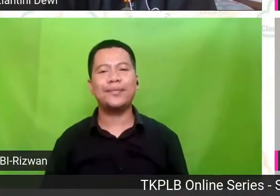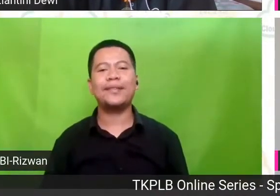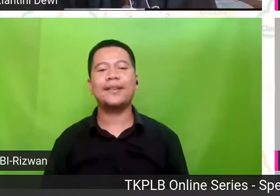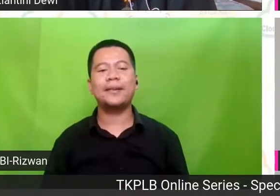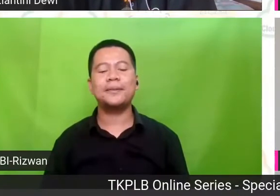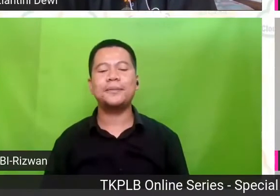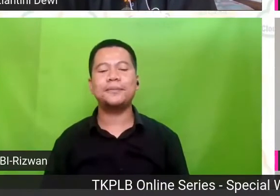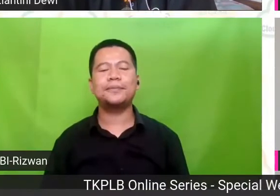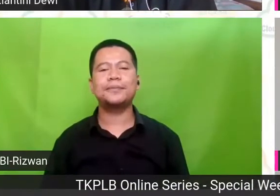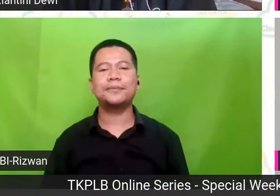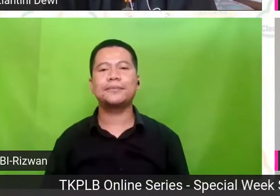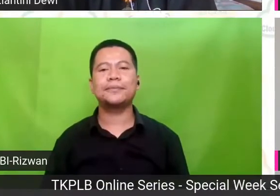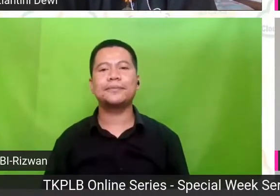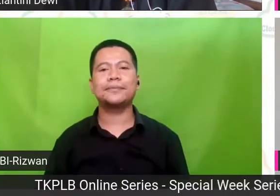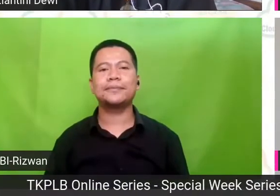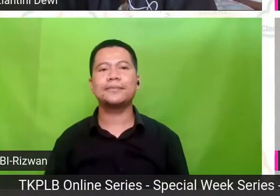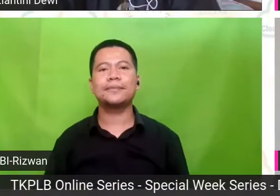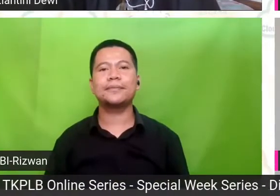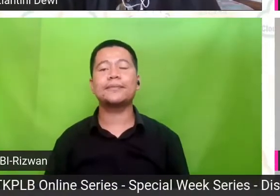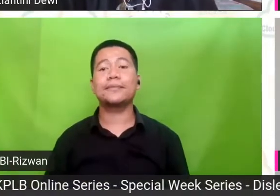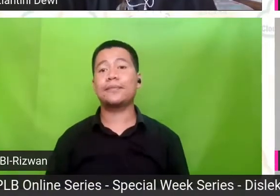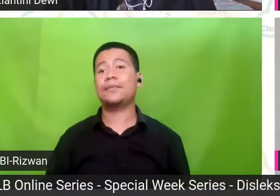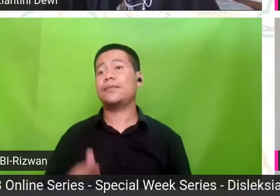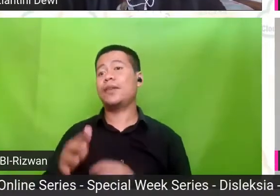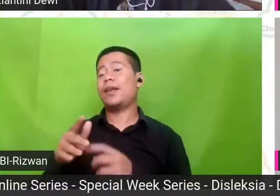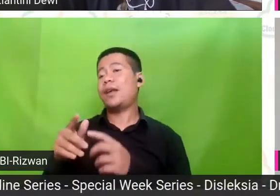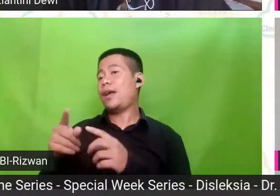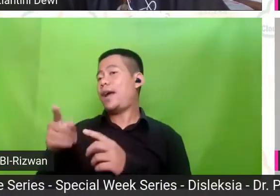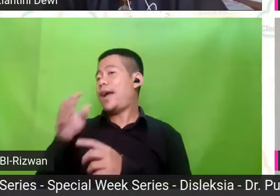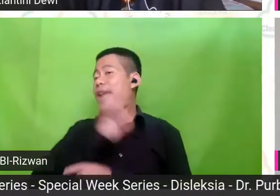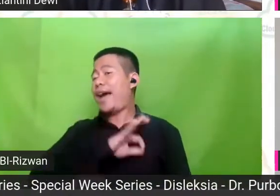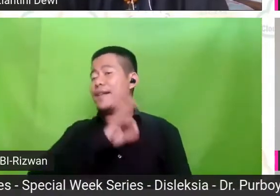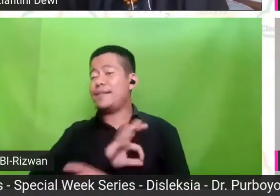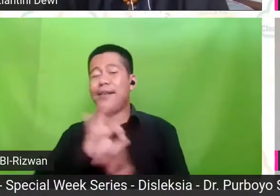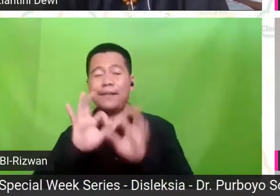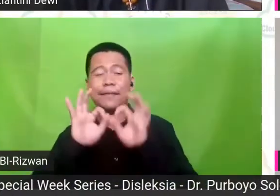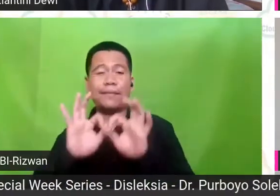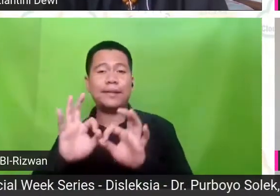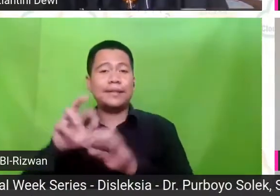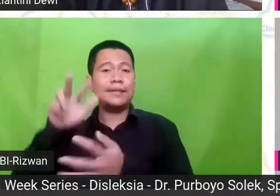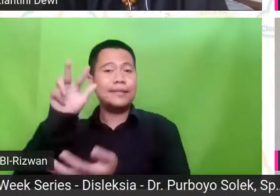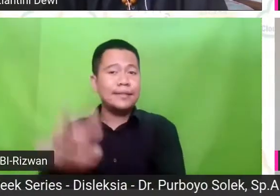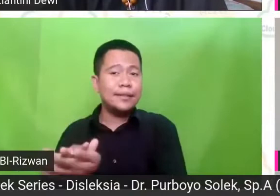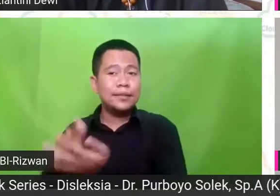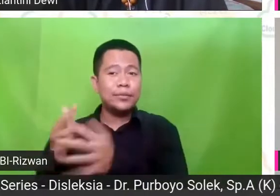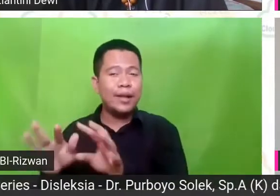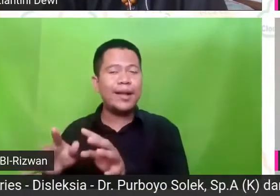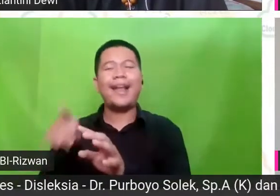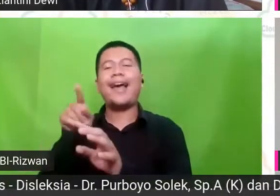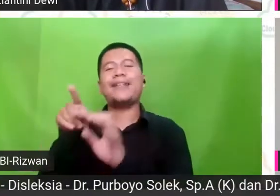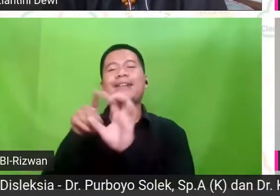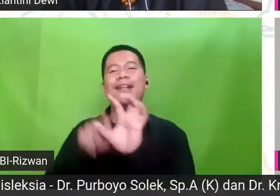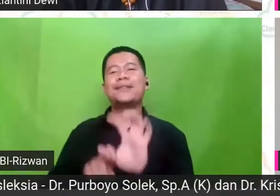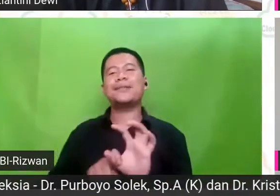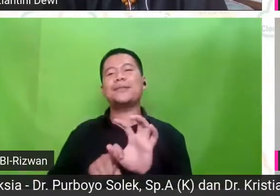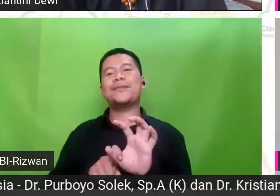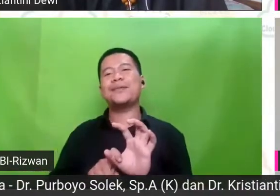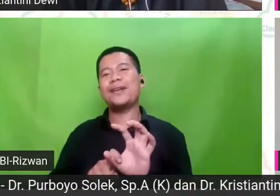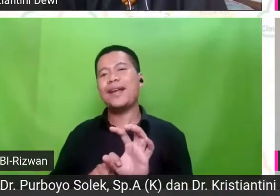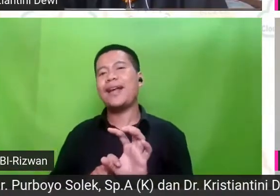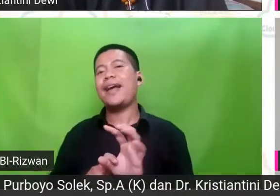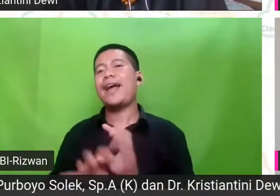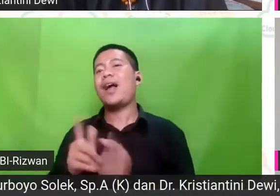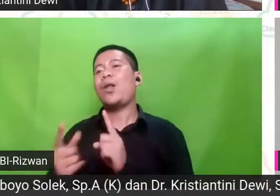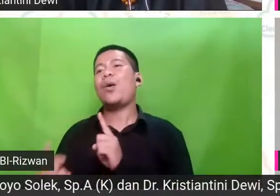kalau pertanyaan apakah hasilnya ini memang akan fix? Sudah seperti itu tergantung lagi Bu Lina. Jadi kalau ketemunya di bawah